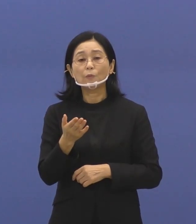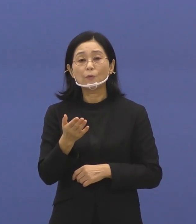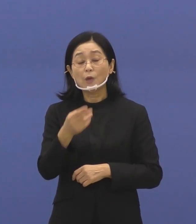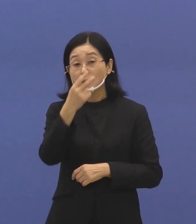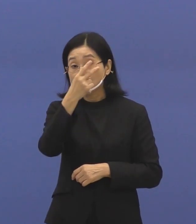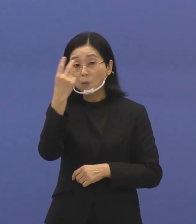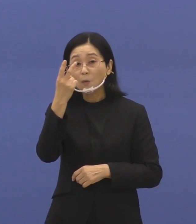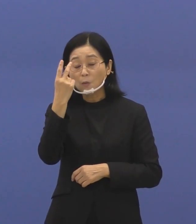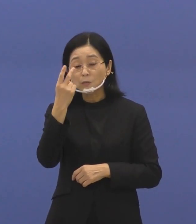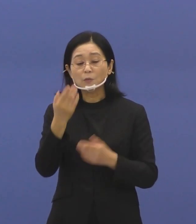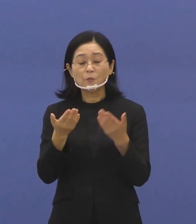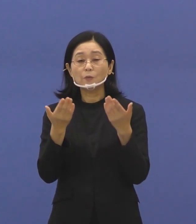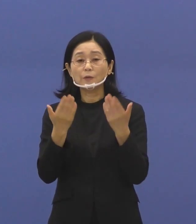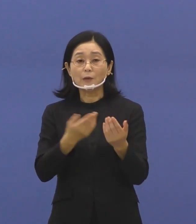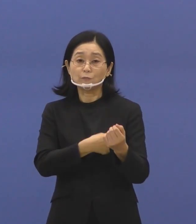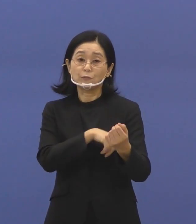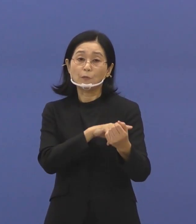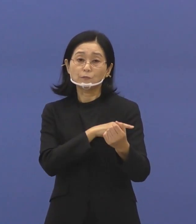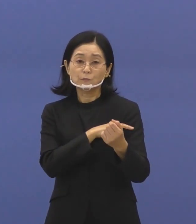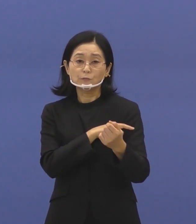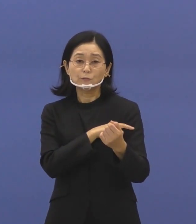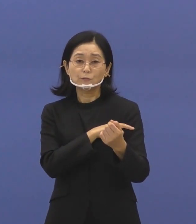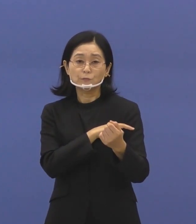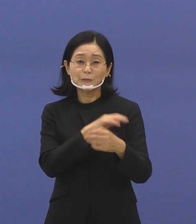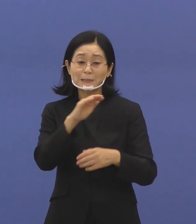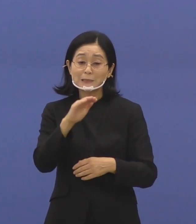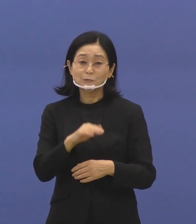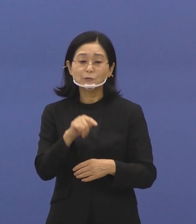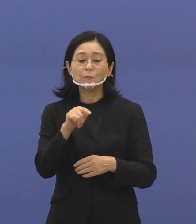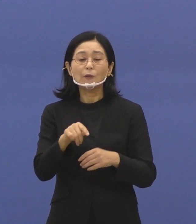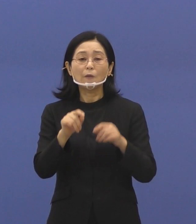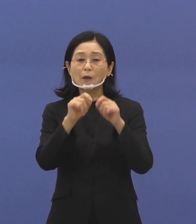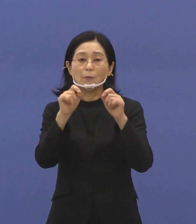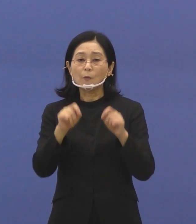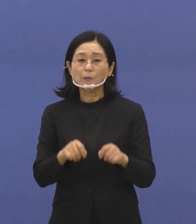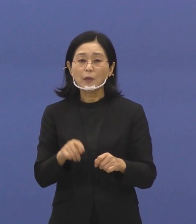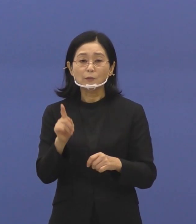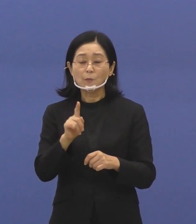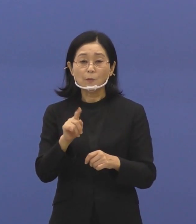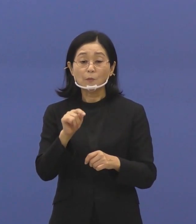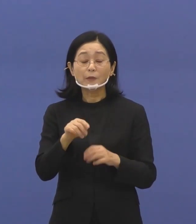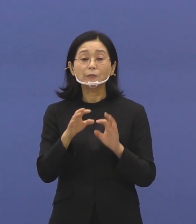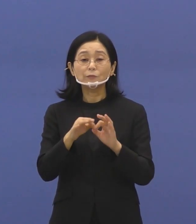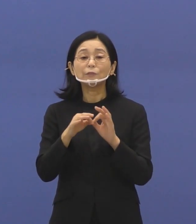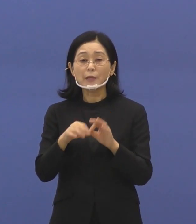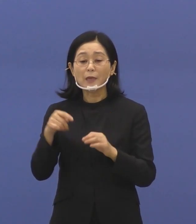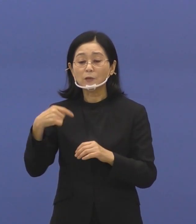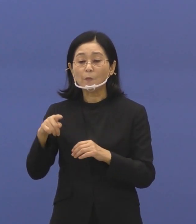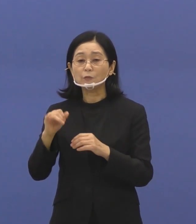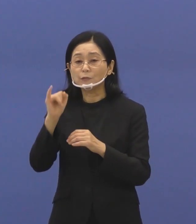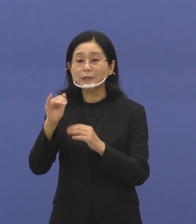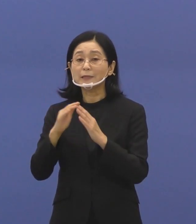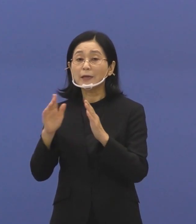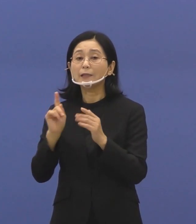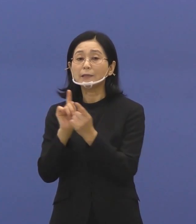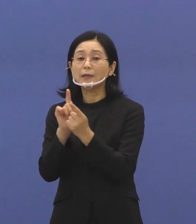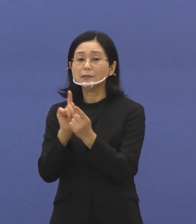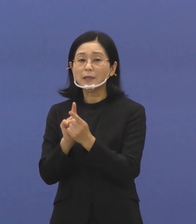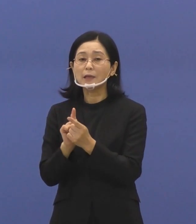高校生の学力の問題っていうのは、知事としては教育委員会にどんなふうに改善を求めていきたいと思ってい